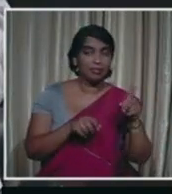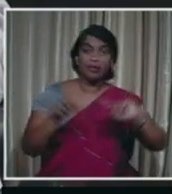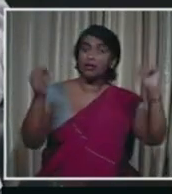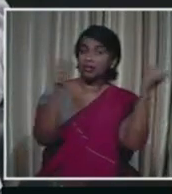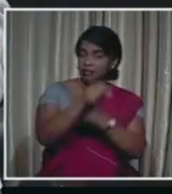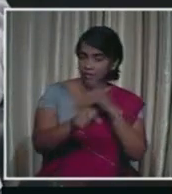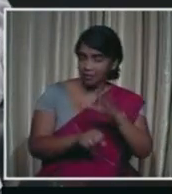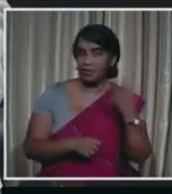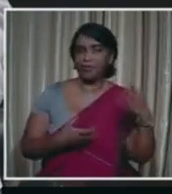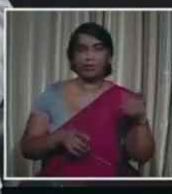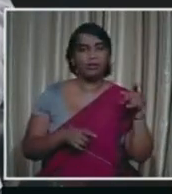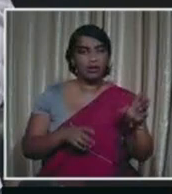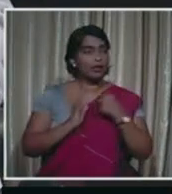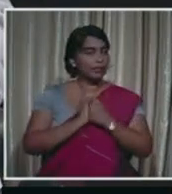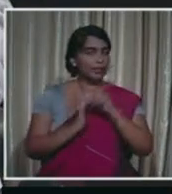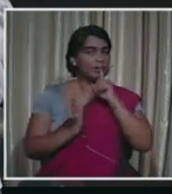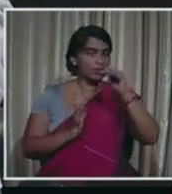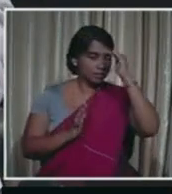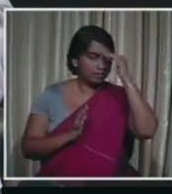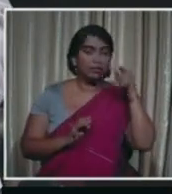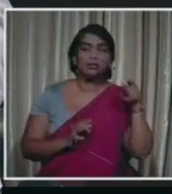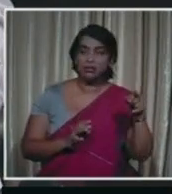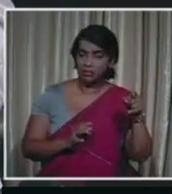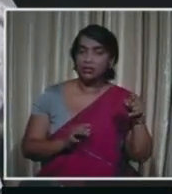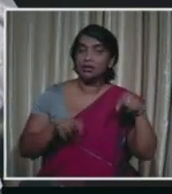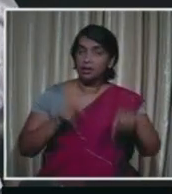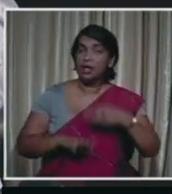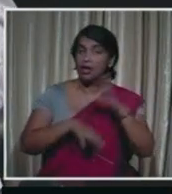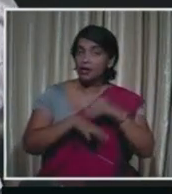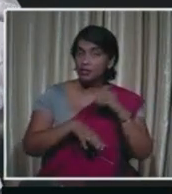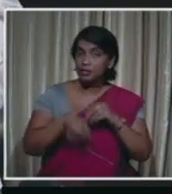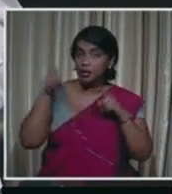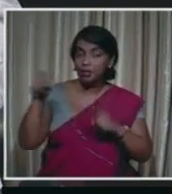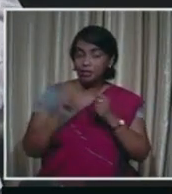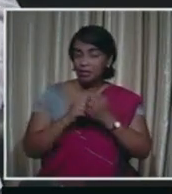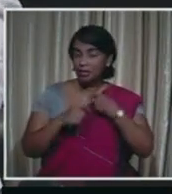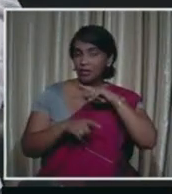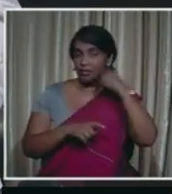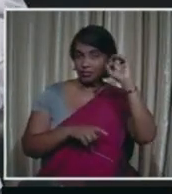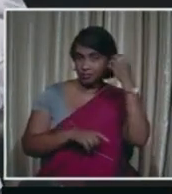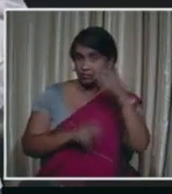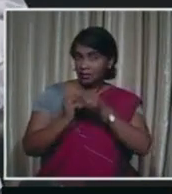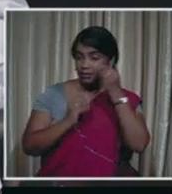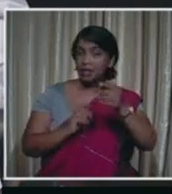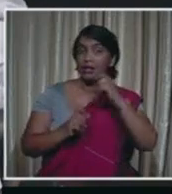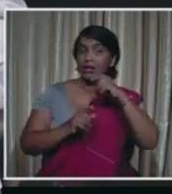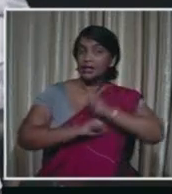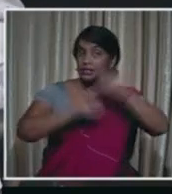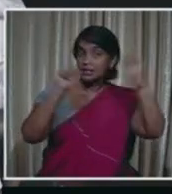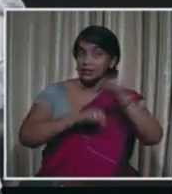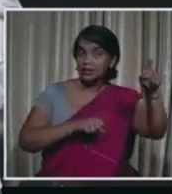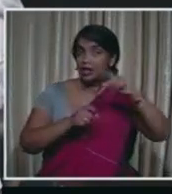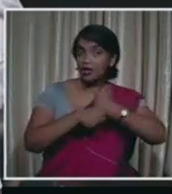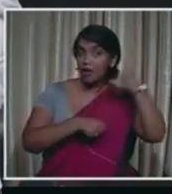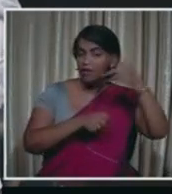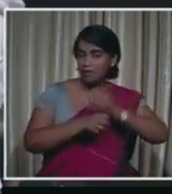ඝාතනය කරා ගරු කථානායකතුමනි මේ රමුක්කණෙන් දුන්න සංඥාව තමයි ජන අරගලයටත් ගහනවයි කියන